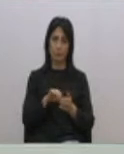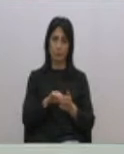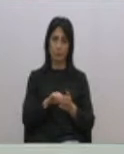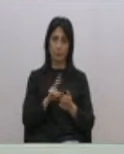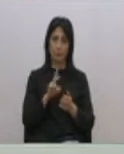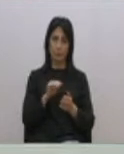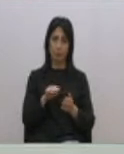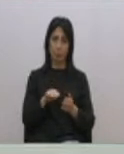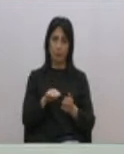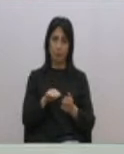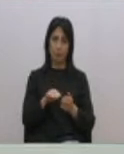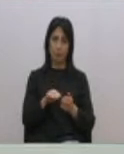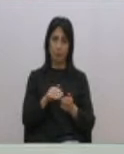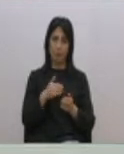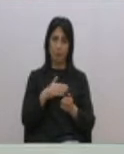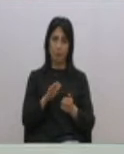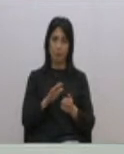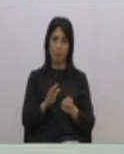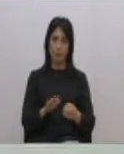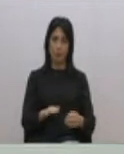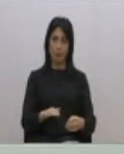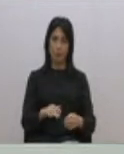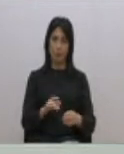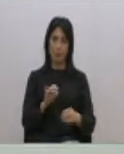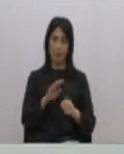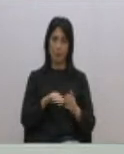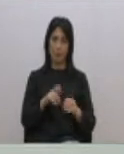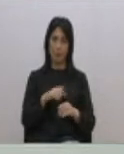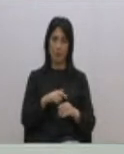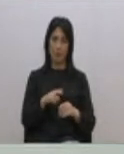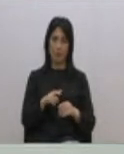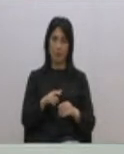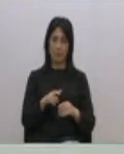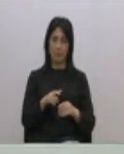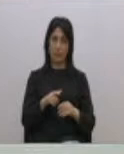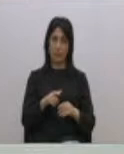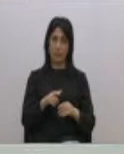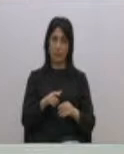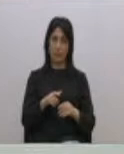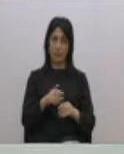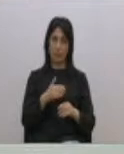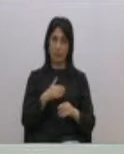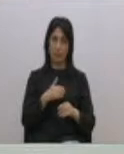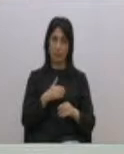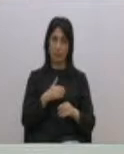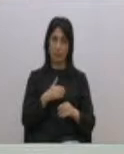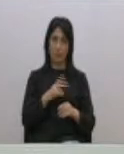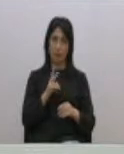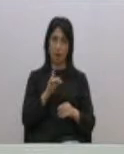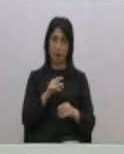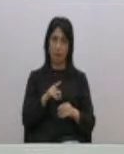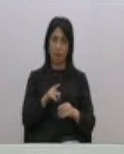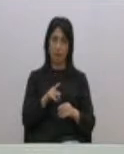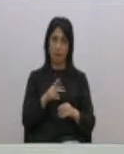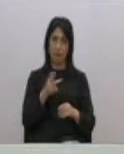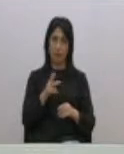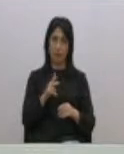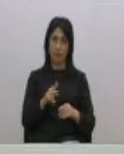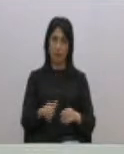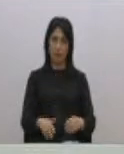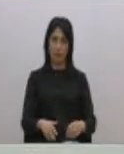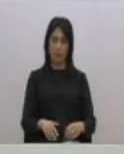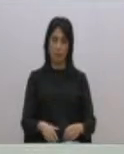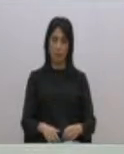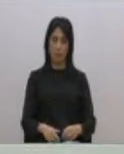გამოსვლა კომიტეტებს არ სურთ უფრაქციო წევრებს სურს თამარ კორძაია სამწუთი